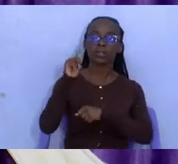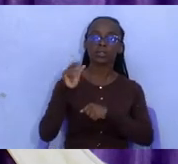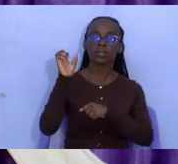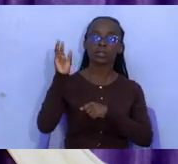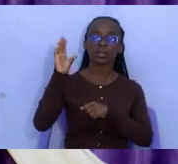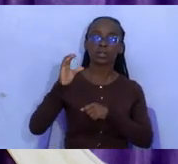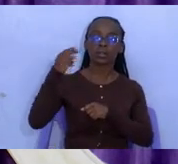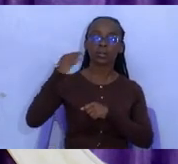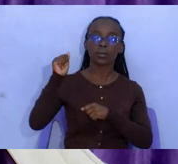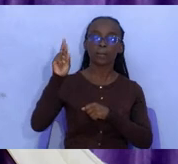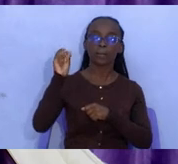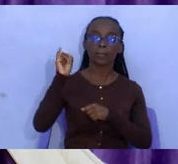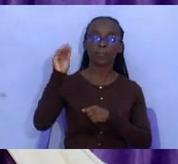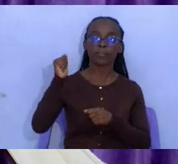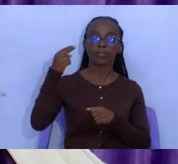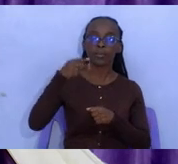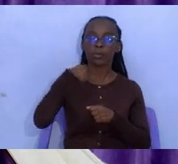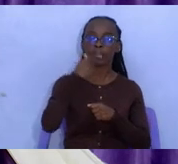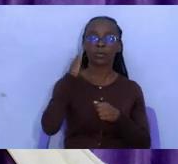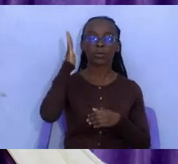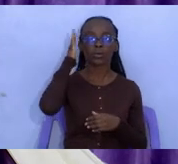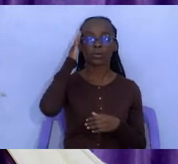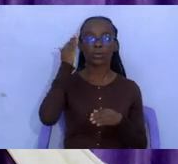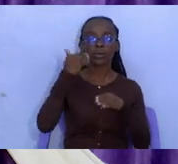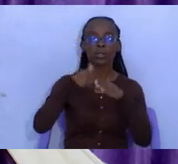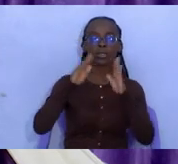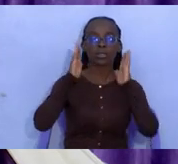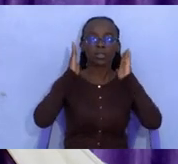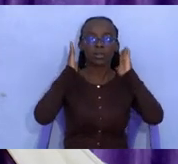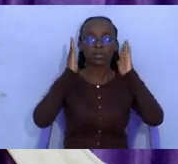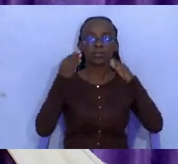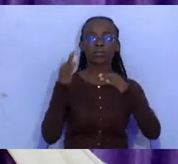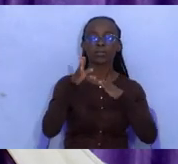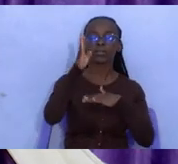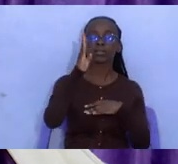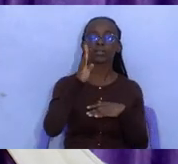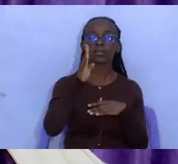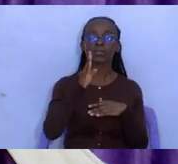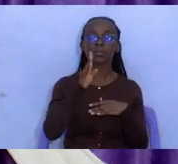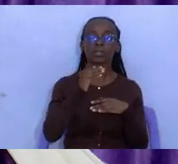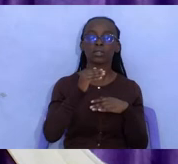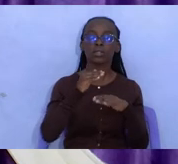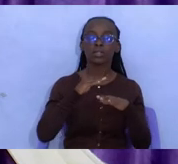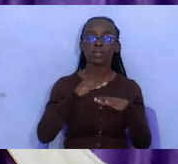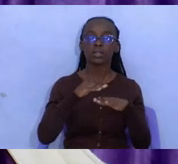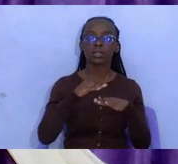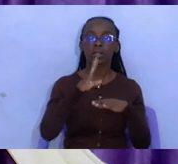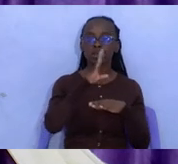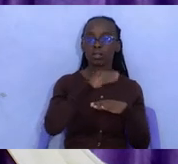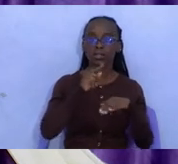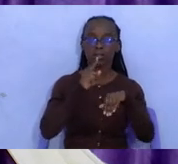Zekaria aliyekuwa na fahamu katika maono ya Mungu. Haikukomea pale. Na